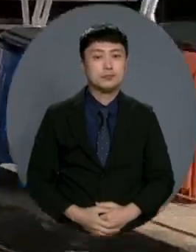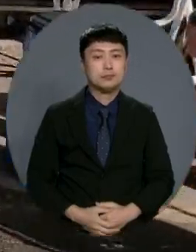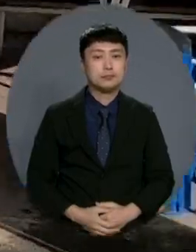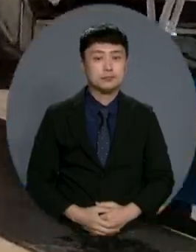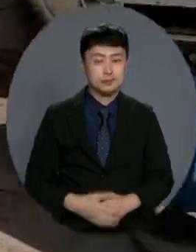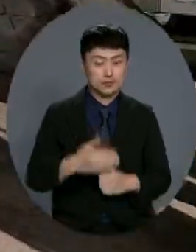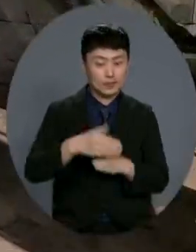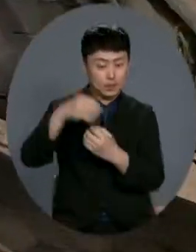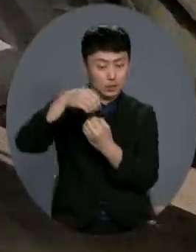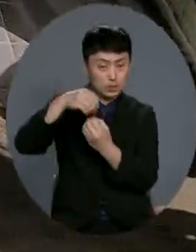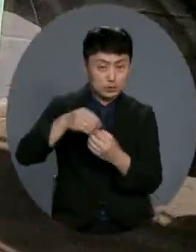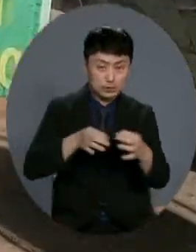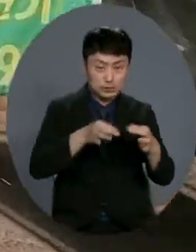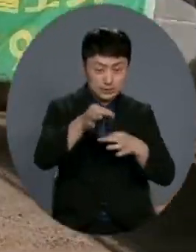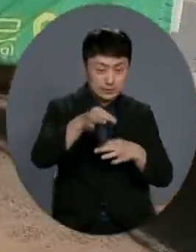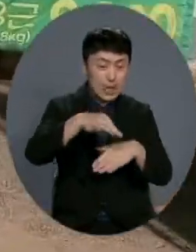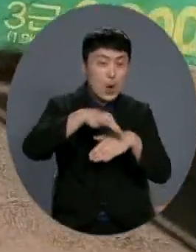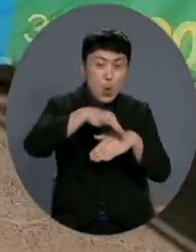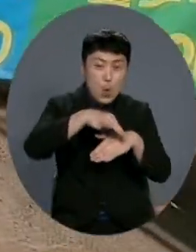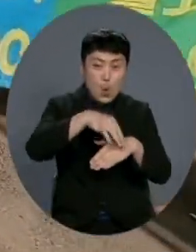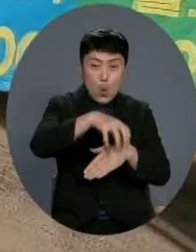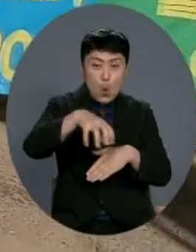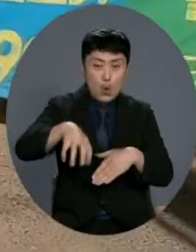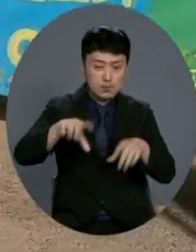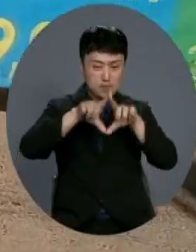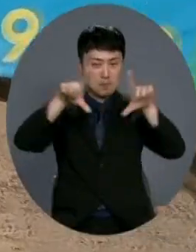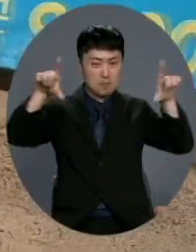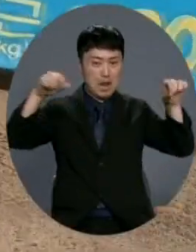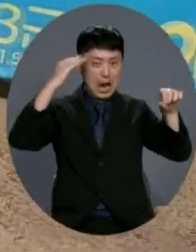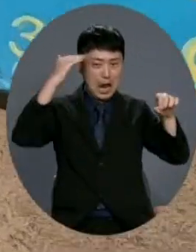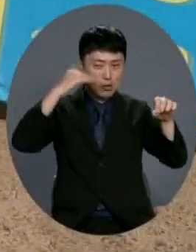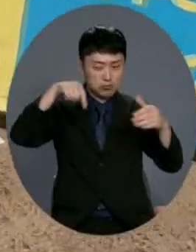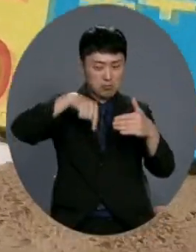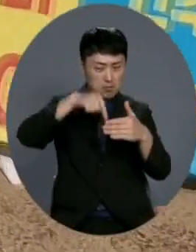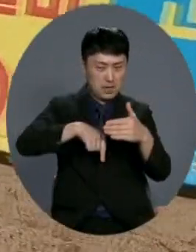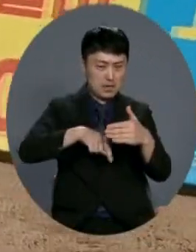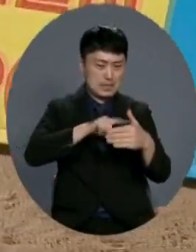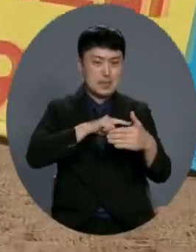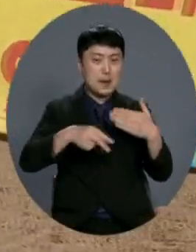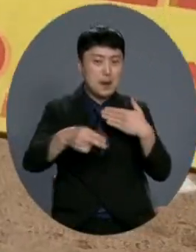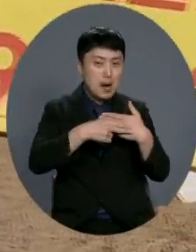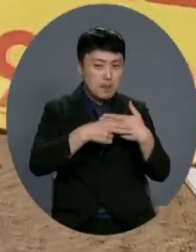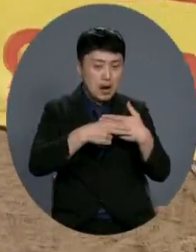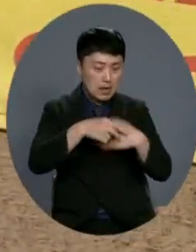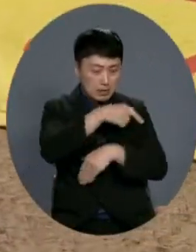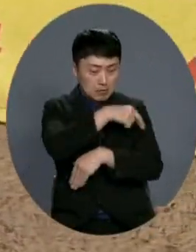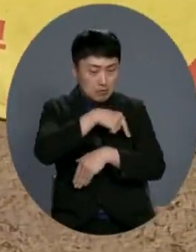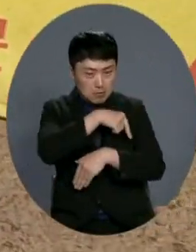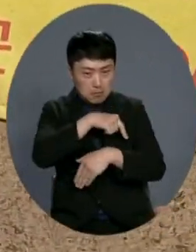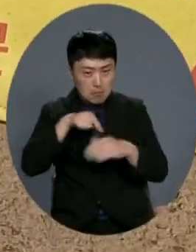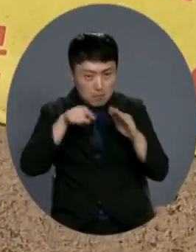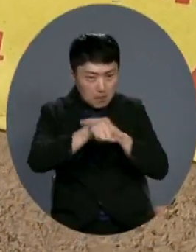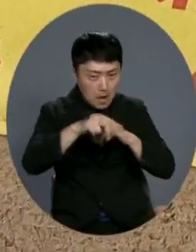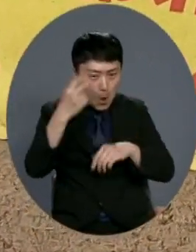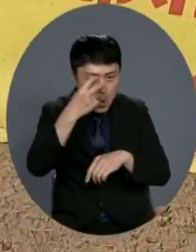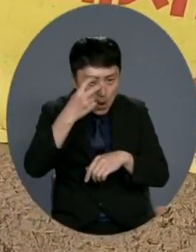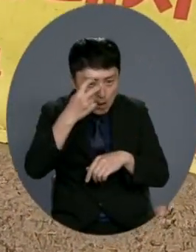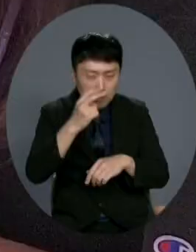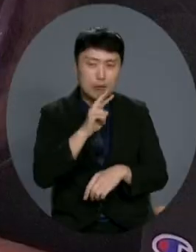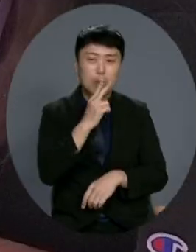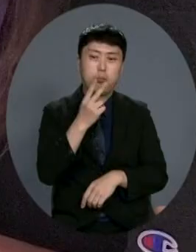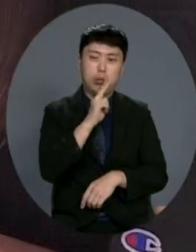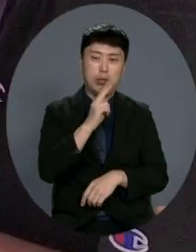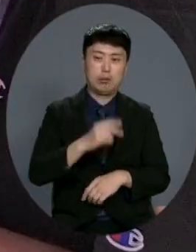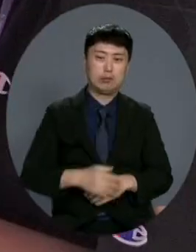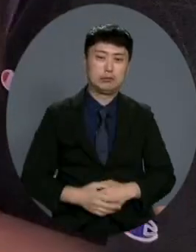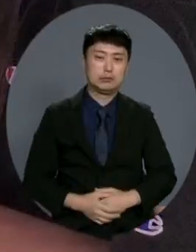대구의 한 전통시장 정육점. 현수막에는 국내산으로 표시해두고 있는데 단속반이 확인하자 설명이 달라집니다.